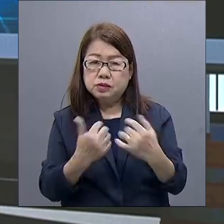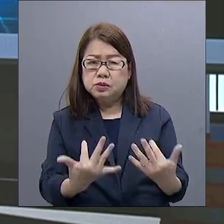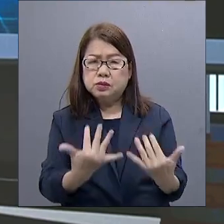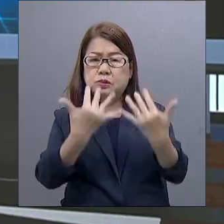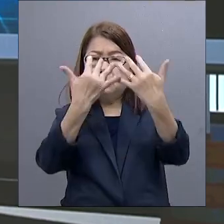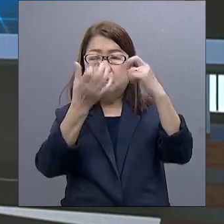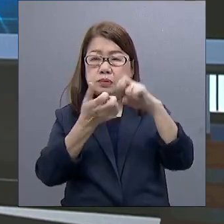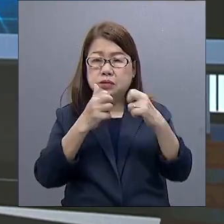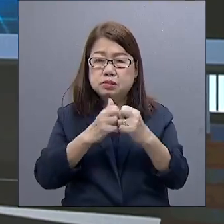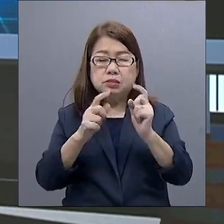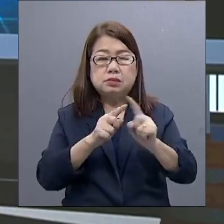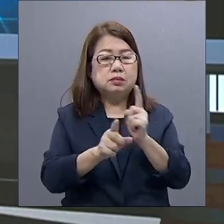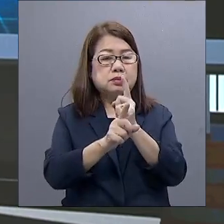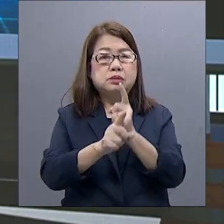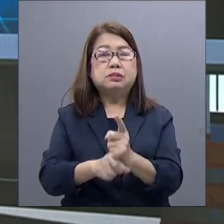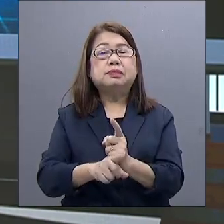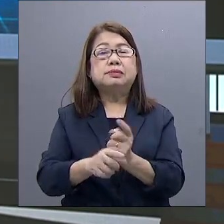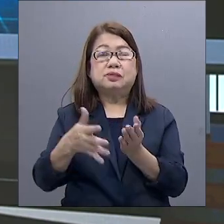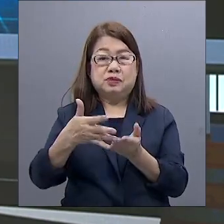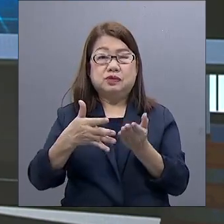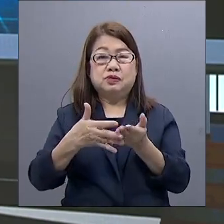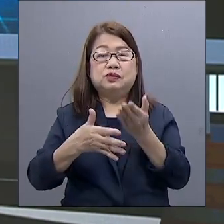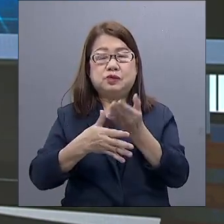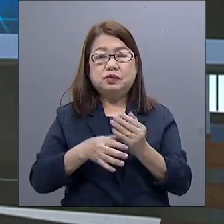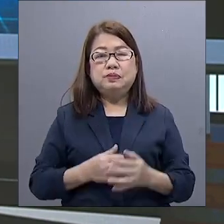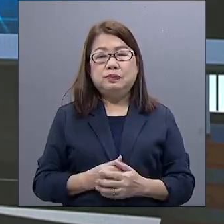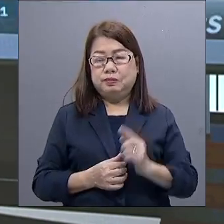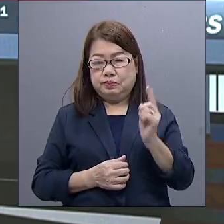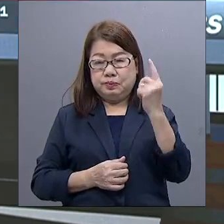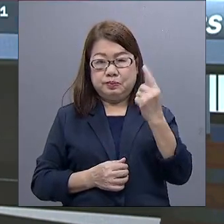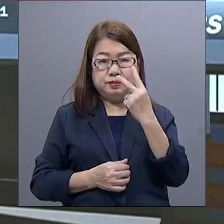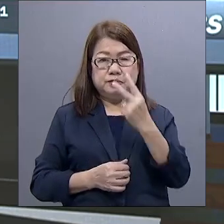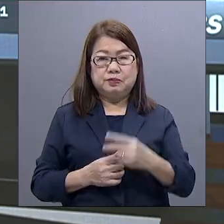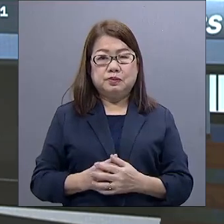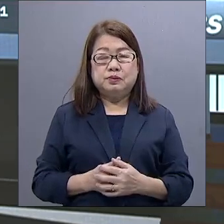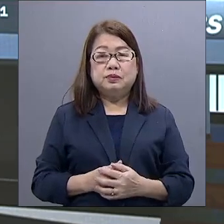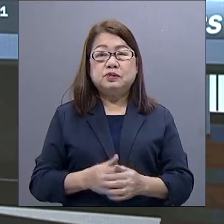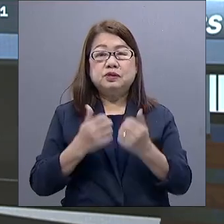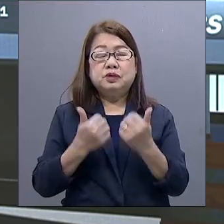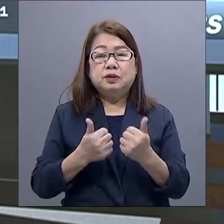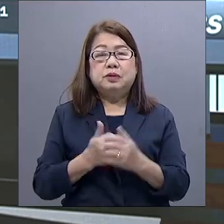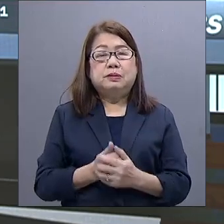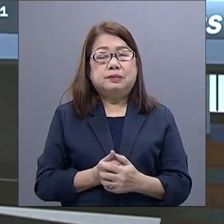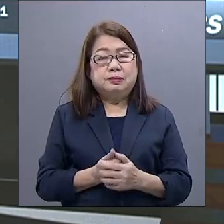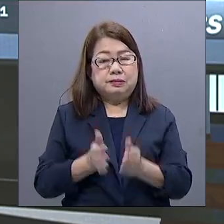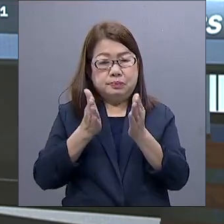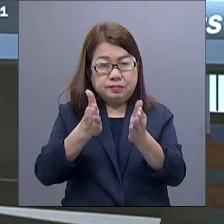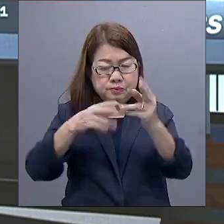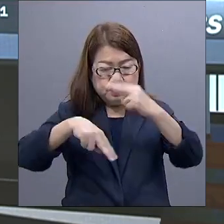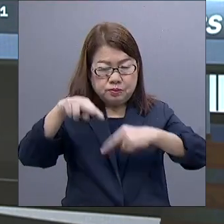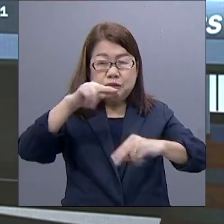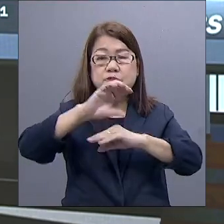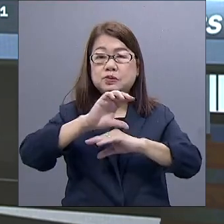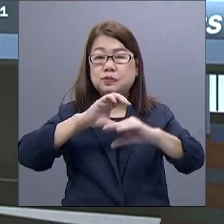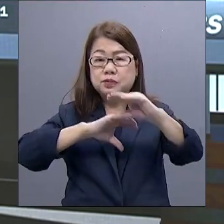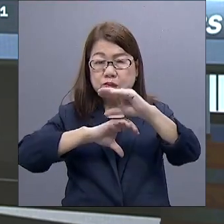สักจุดหนึคกันนี้นนะคะมีการตัสอบโครงการมีการแลดค